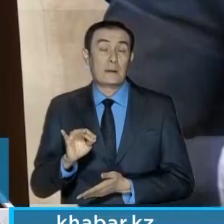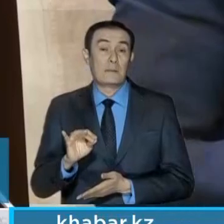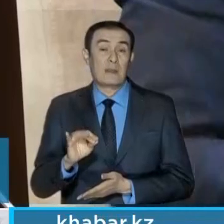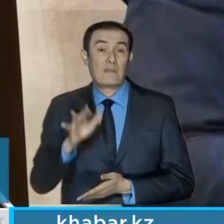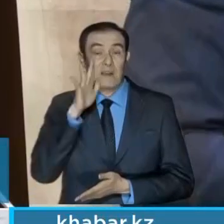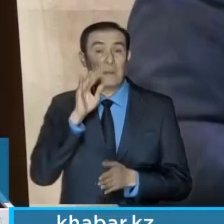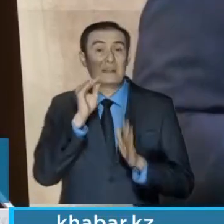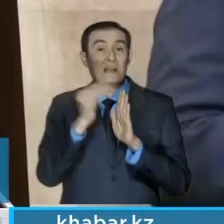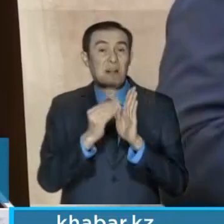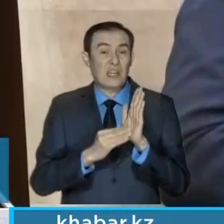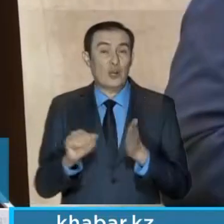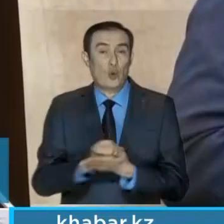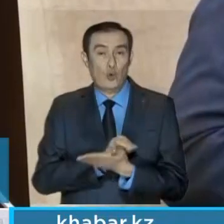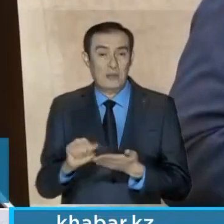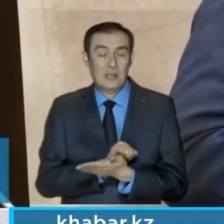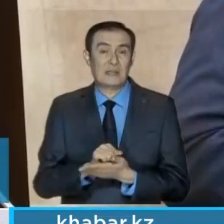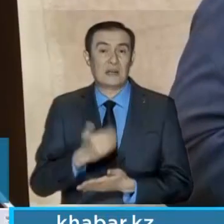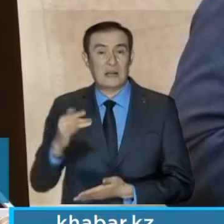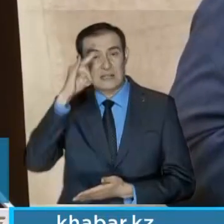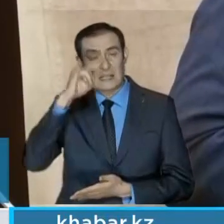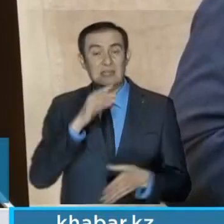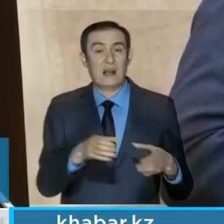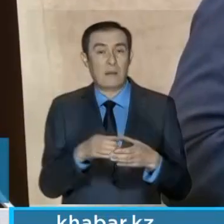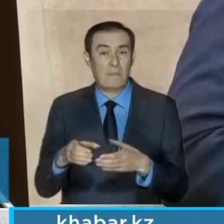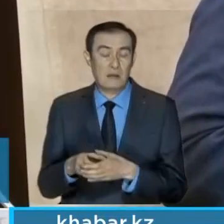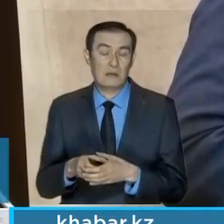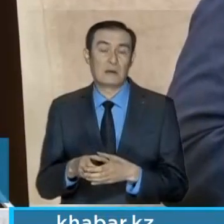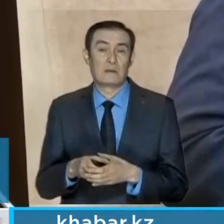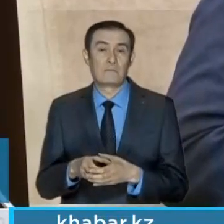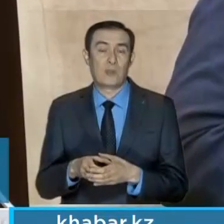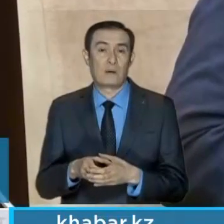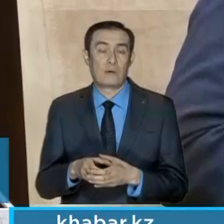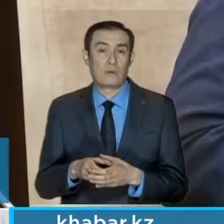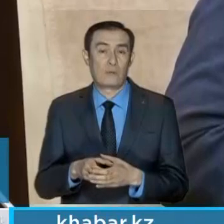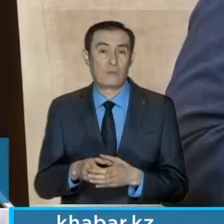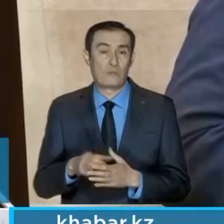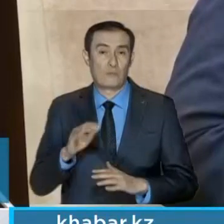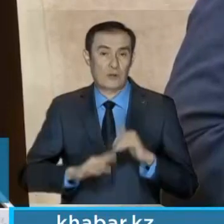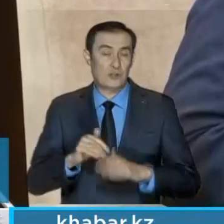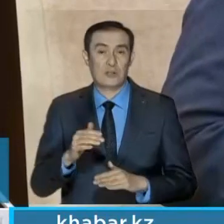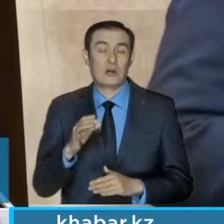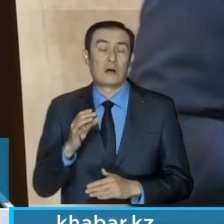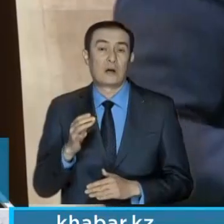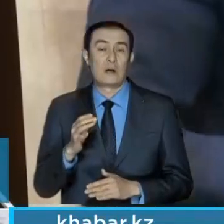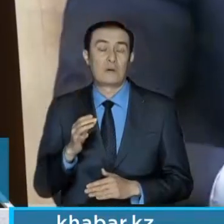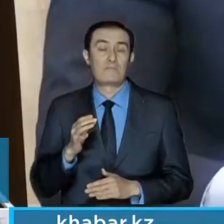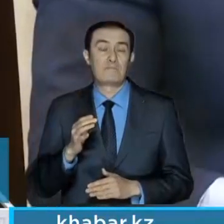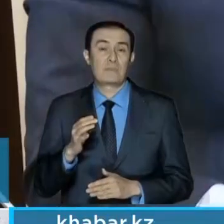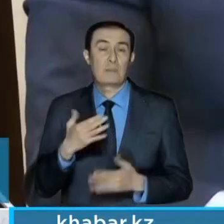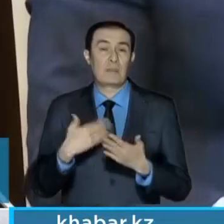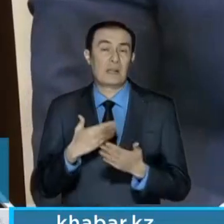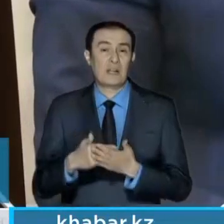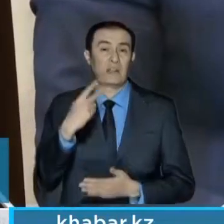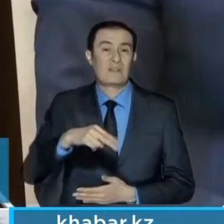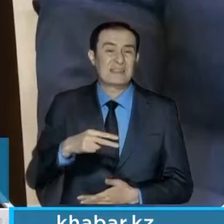заполнении документации казахстанские компании практически как бы бумаги не собирают порядка